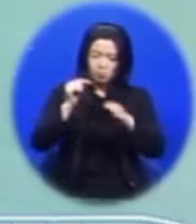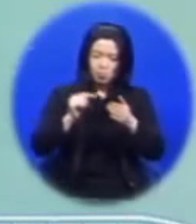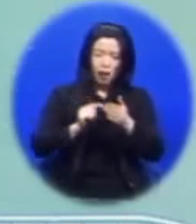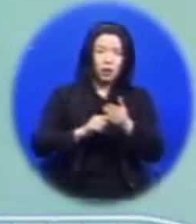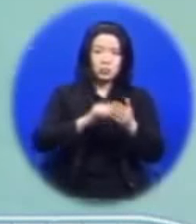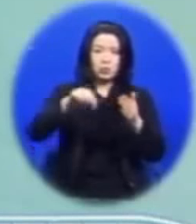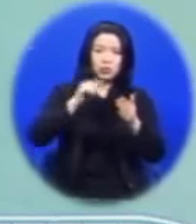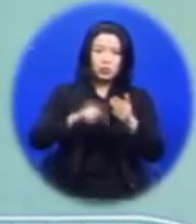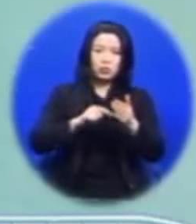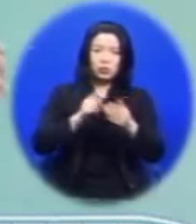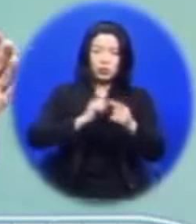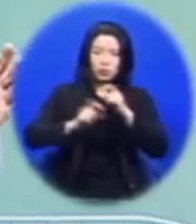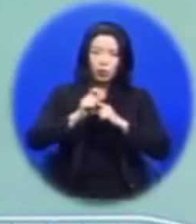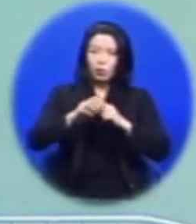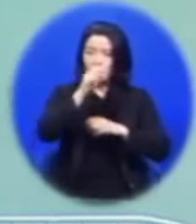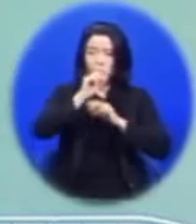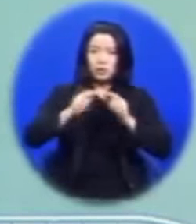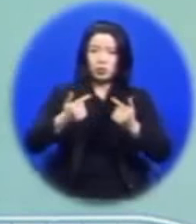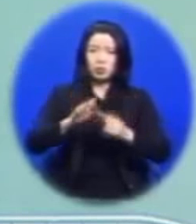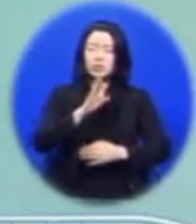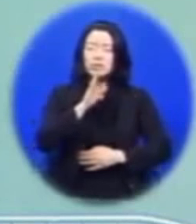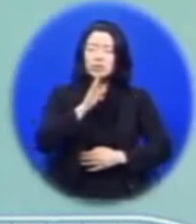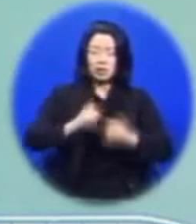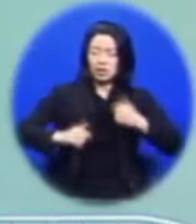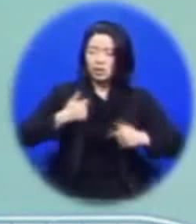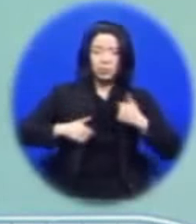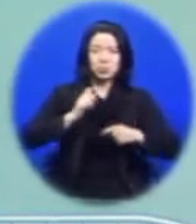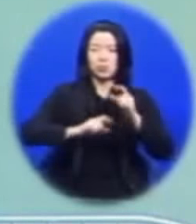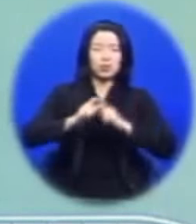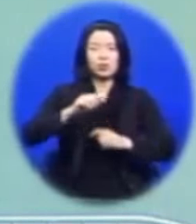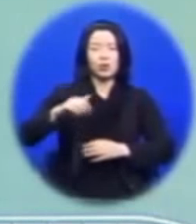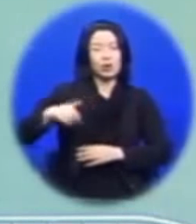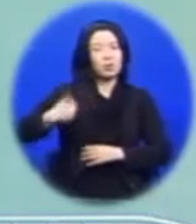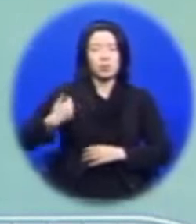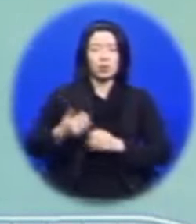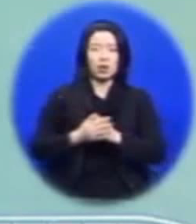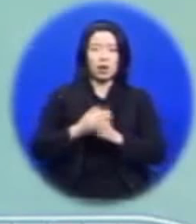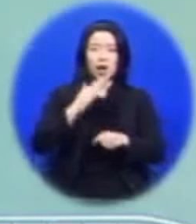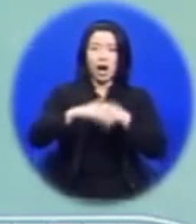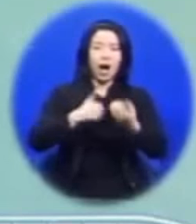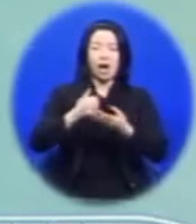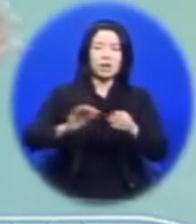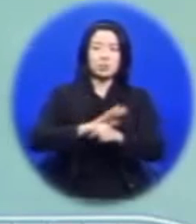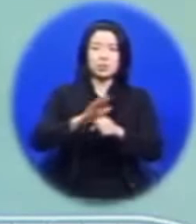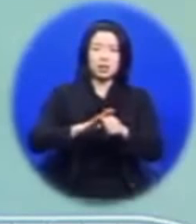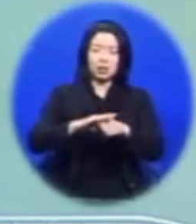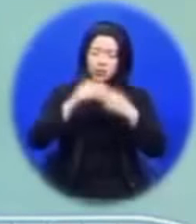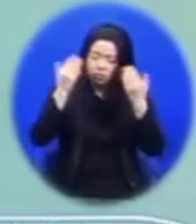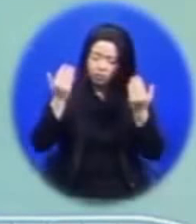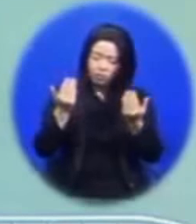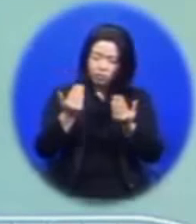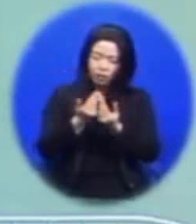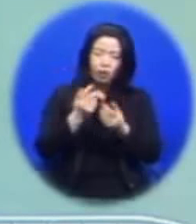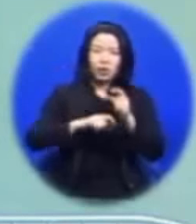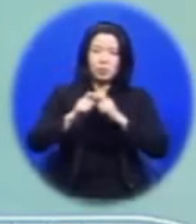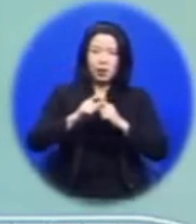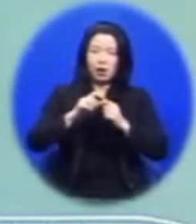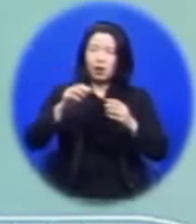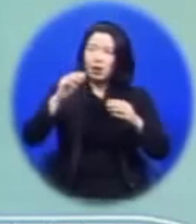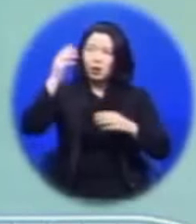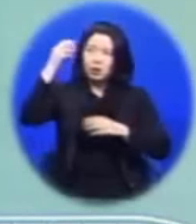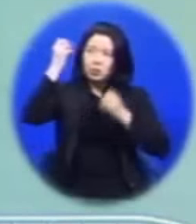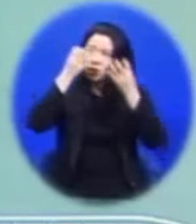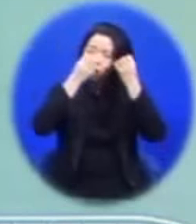황폐해지고 진정한 기쁨 모르겠고 하나님의 사랑은 도무지 더 오림 무중이